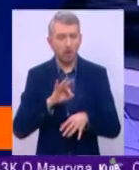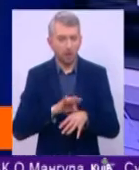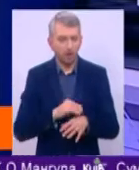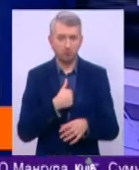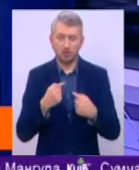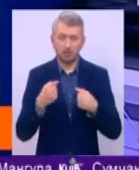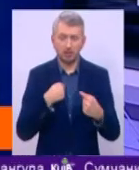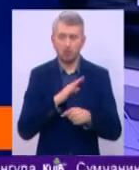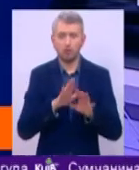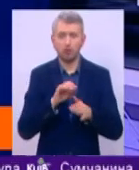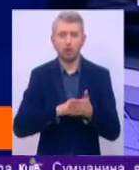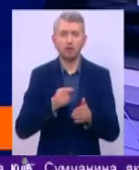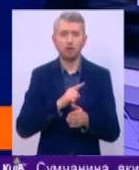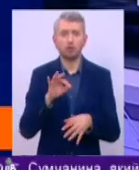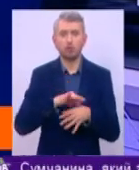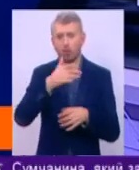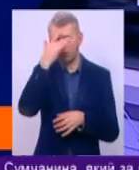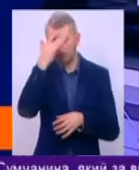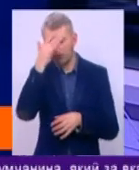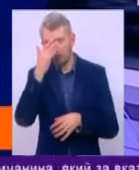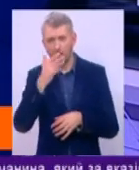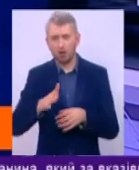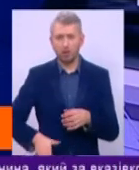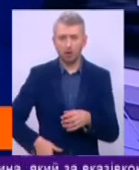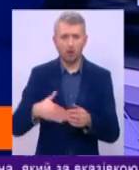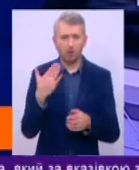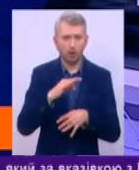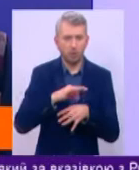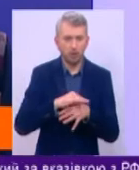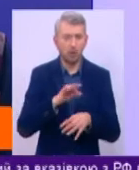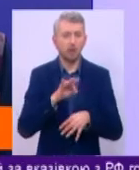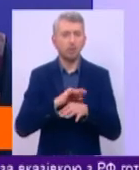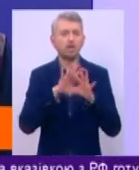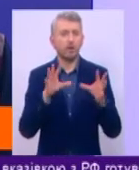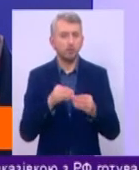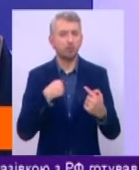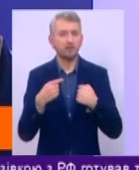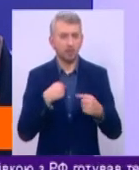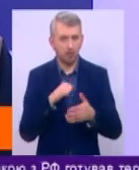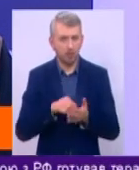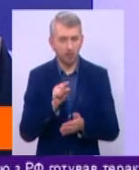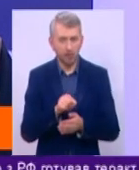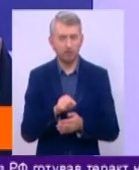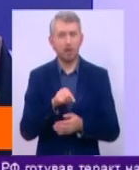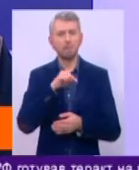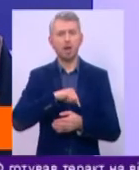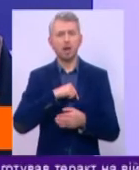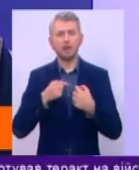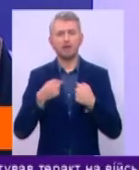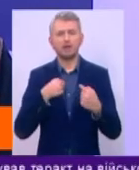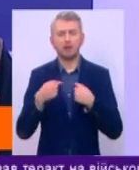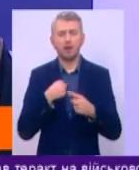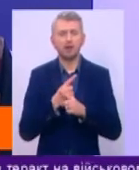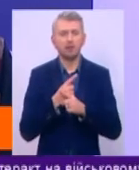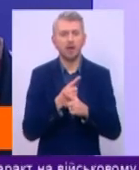мы страдаем не только от того, что болит голова там, или нога, или рука, болит вообще. Мы страдаем от этого. Поэтому моральные страдания, они